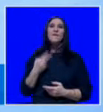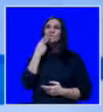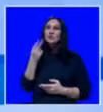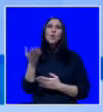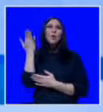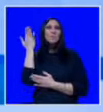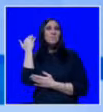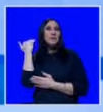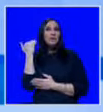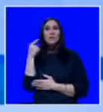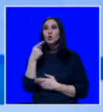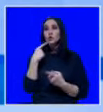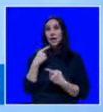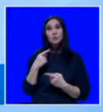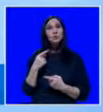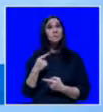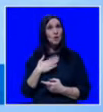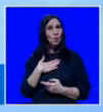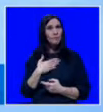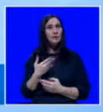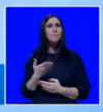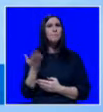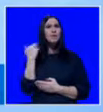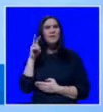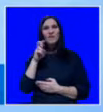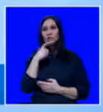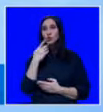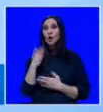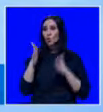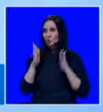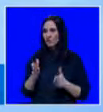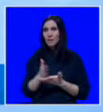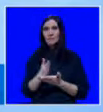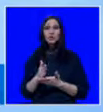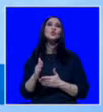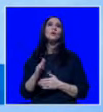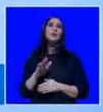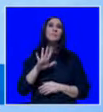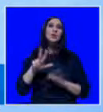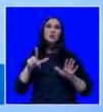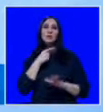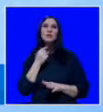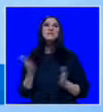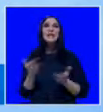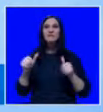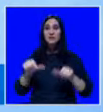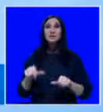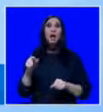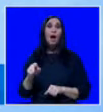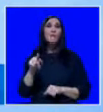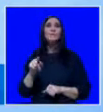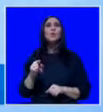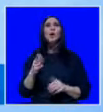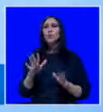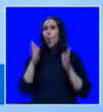20 години, когато установихме, че именно между 5 и 8 клас става този срив. И сега 20 години по-късно, когато го установяваме за 10-ти път,